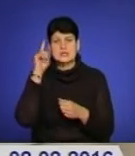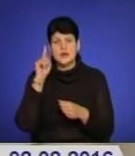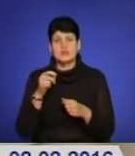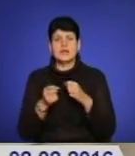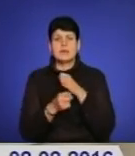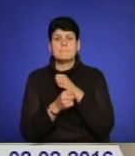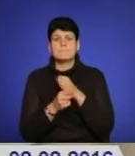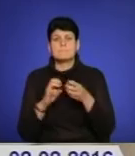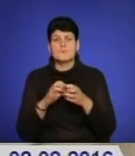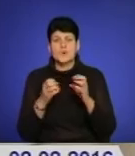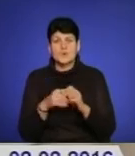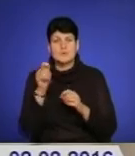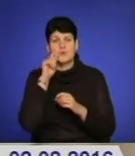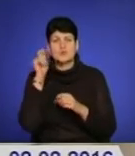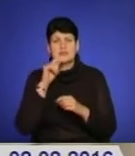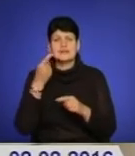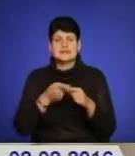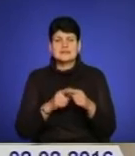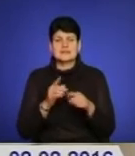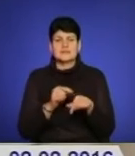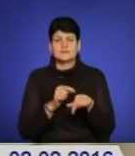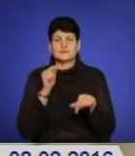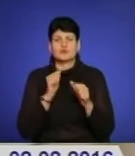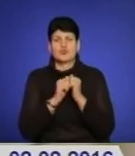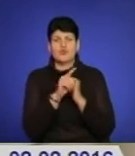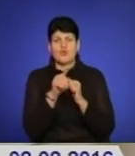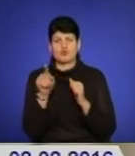в країні, це торкнулося кожного українця, і